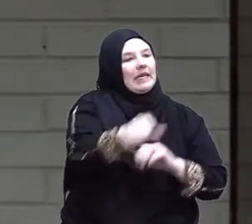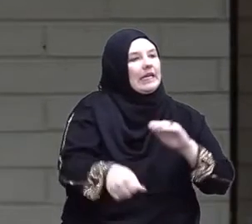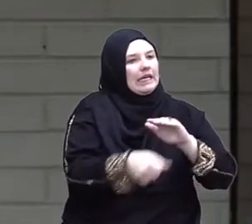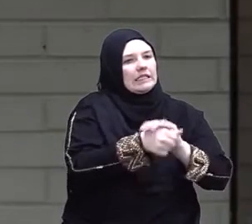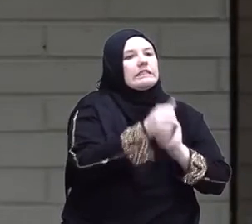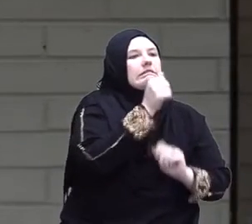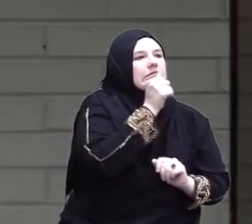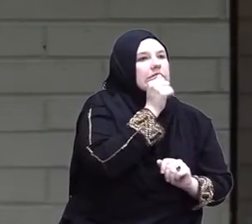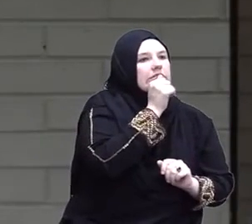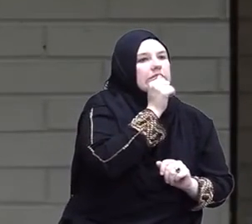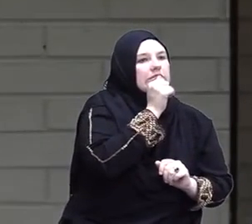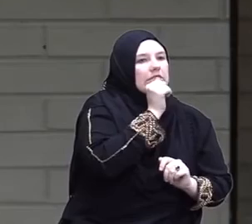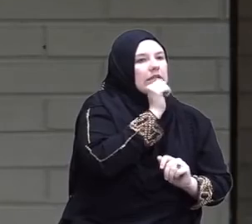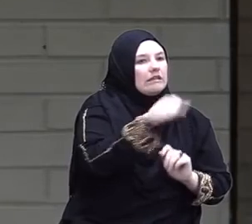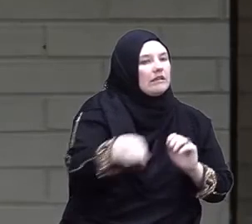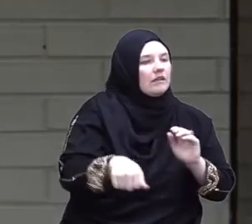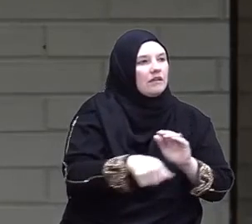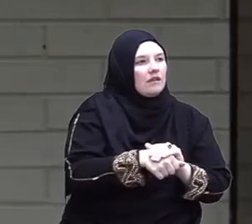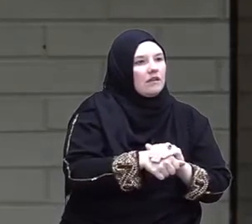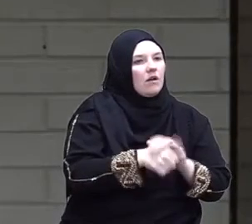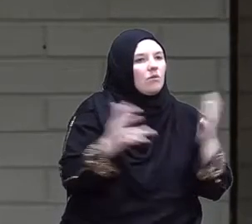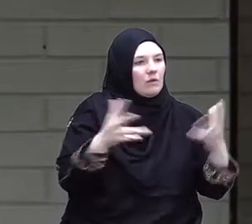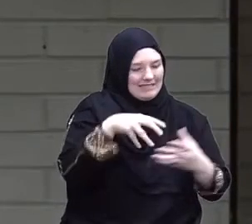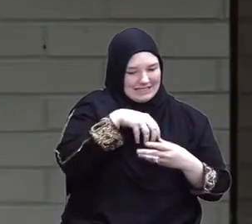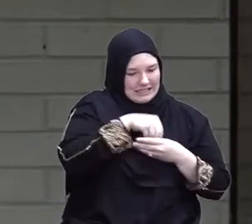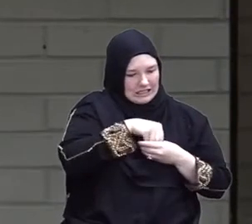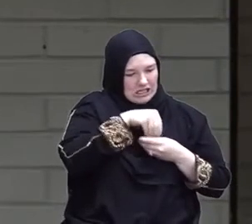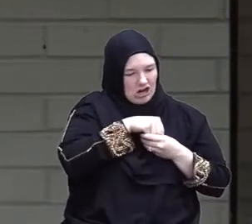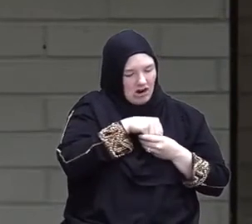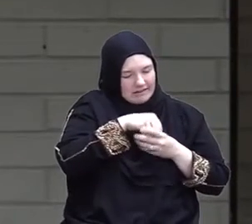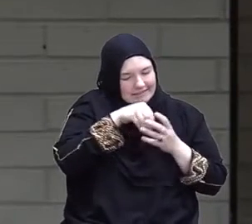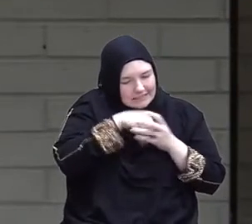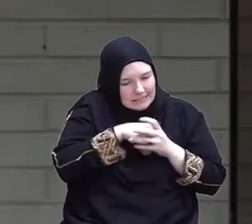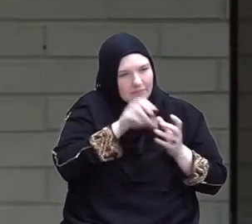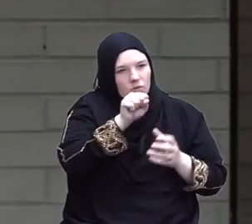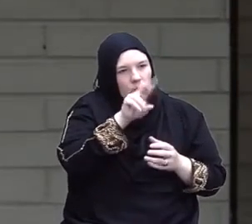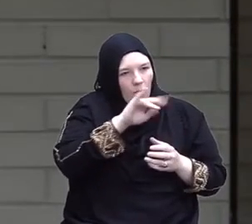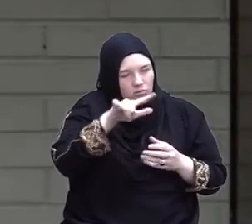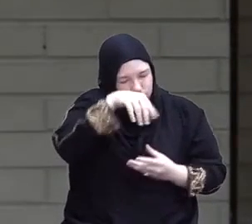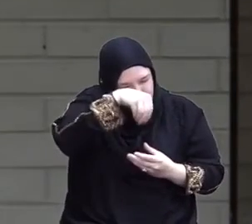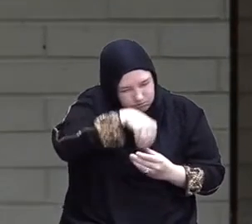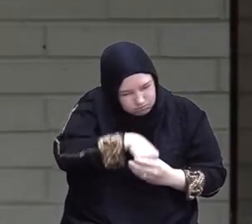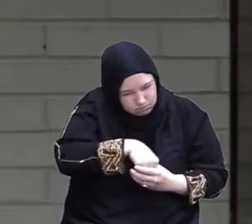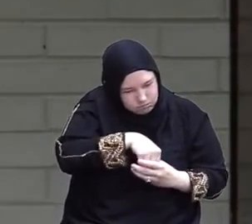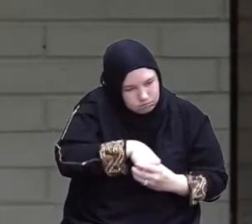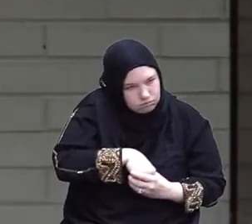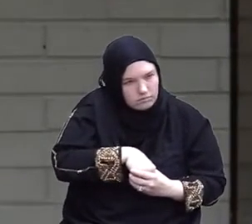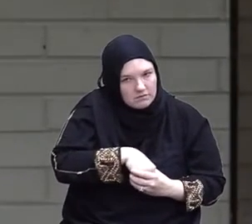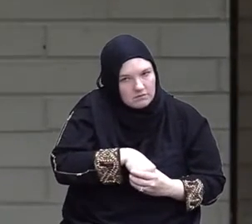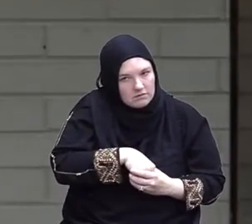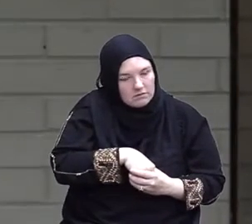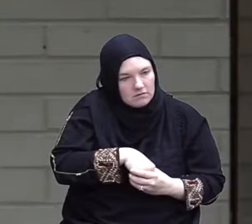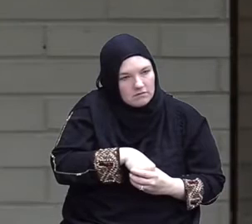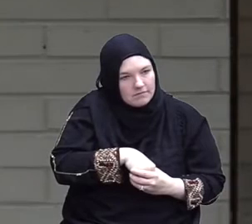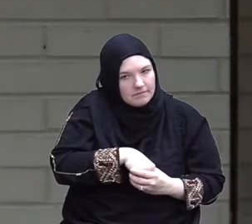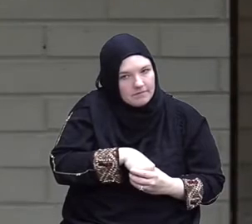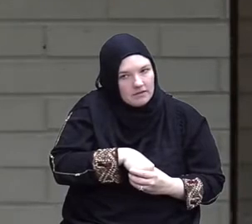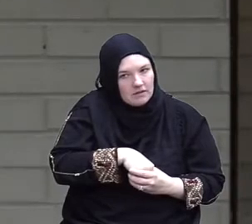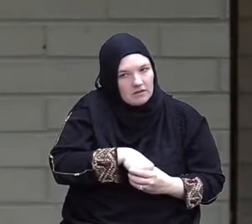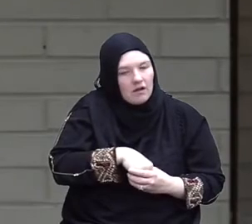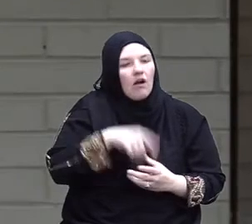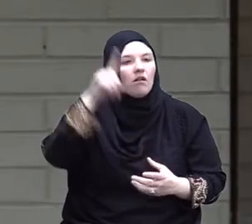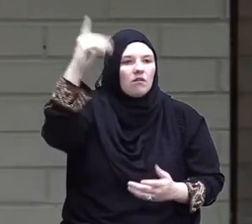a secret? It is what is in your heart of hearts, which is called ذات